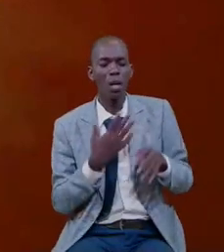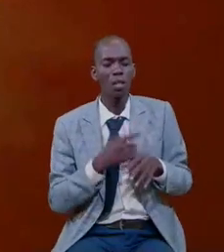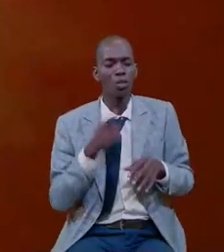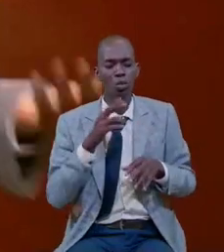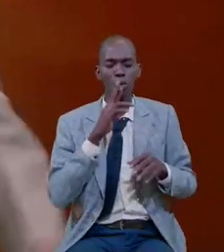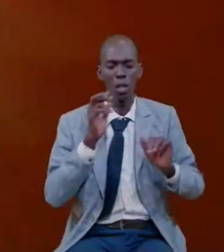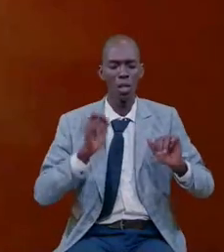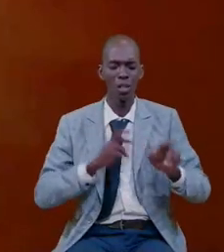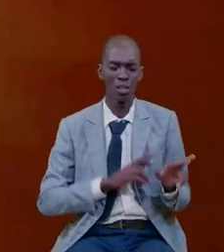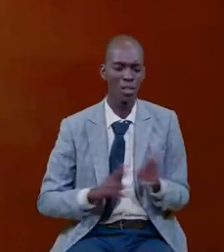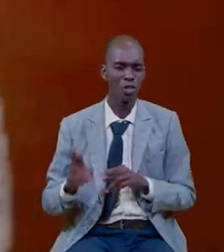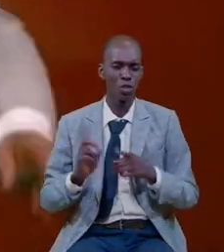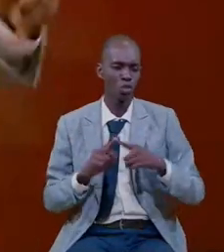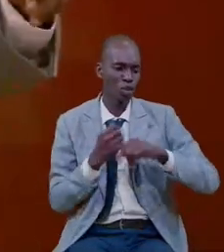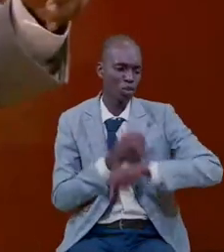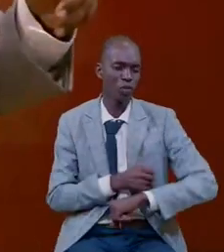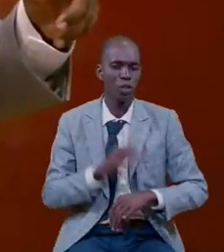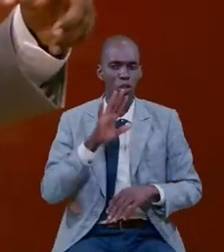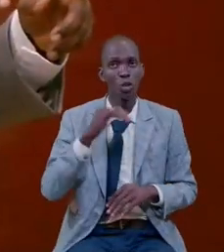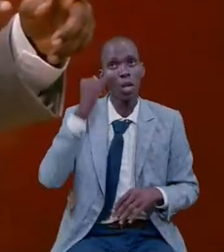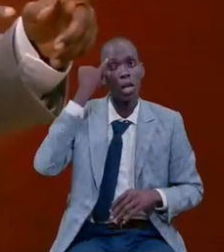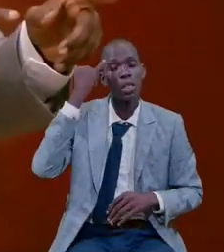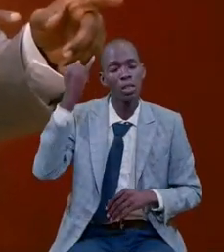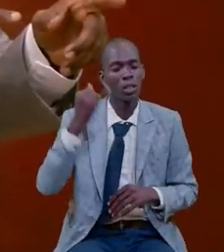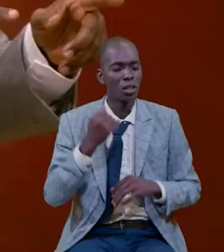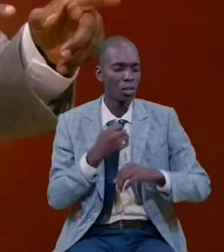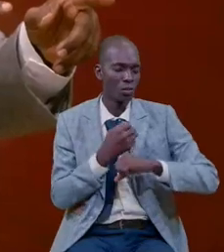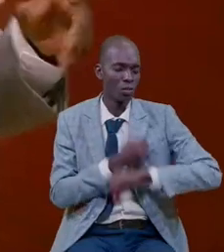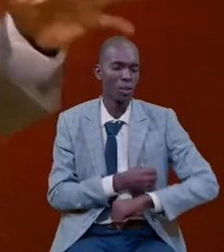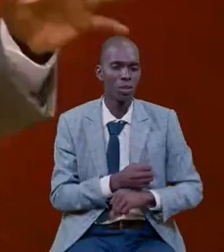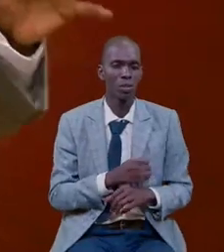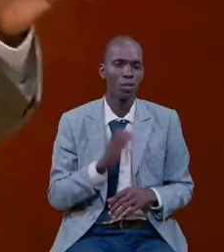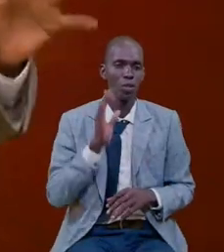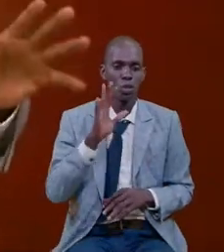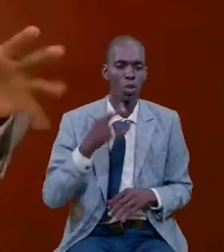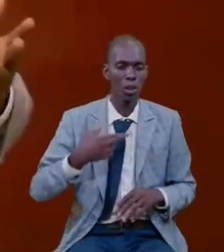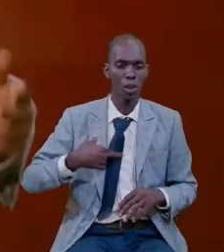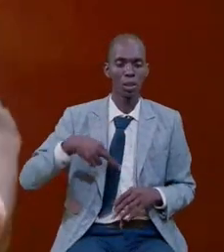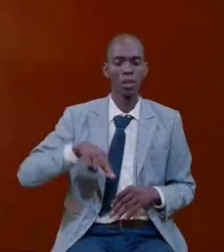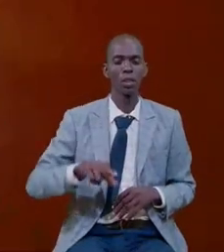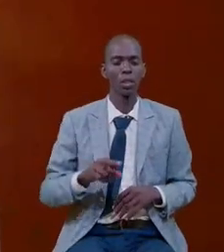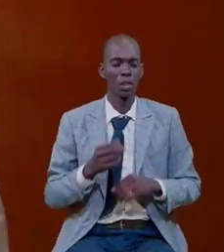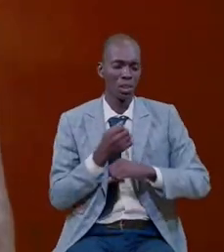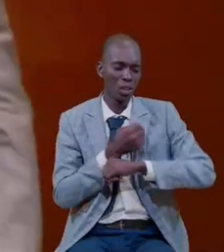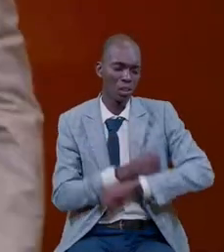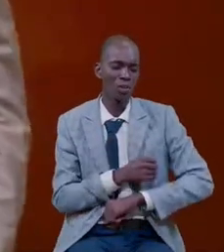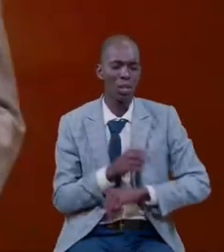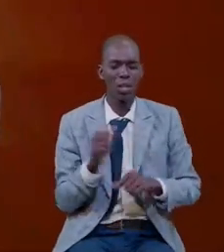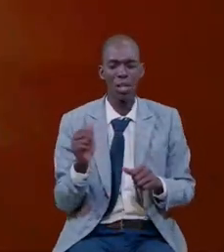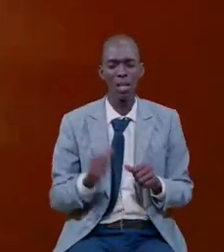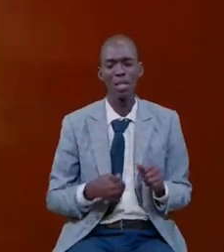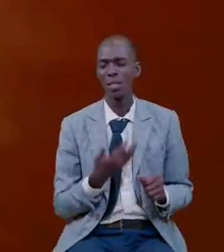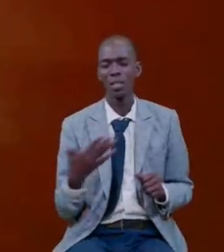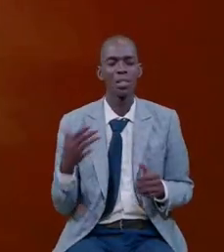votre idéologie, votre religion, vous êtes prêt à tout défendre, tout ce que